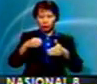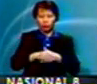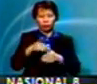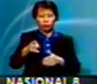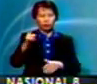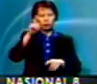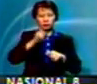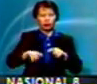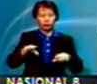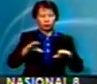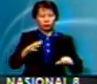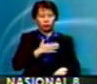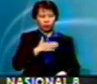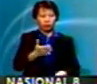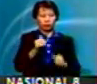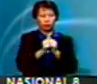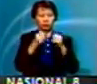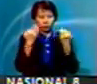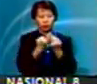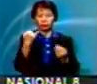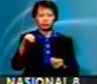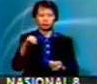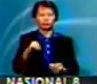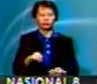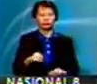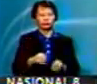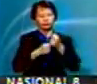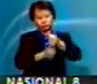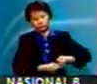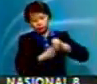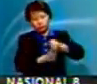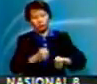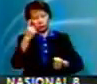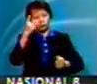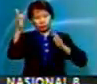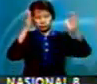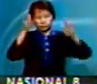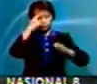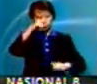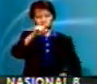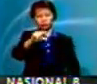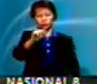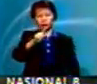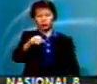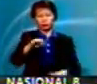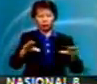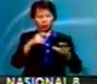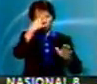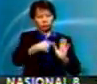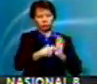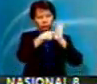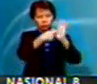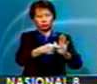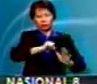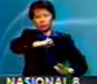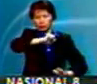dia tak boleh buat kerana ada komitmen dengan keluarga. Ekspedisi dayungan Satu Malaysia untuk Gaza itu dilakukan bagi menunjukkan